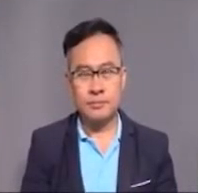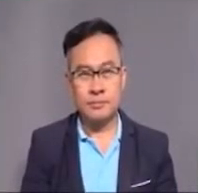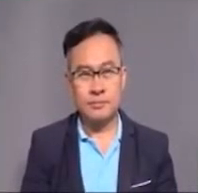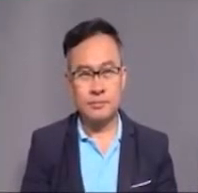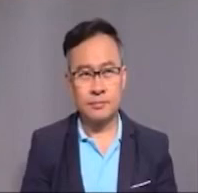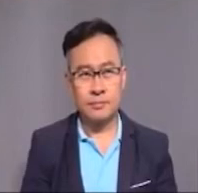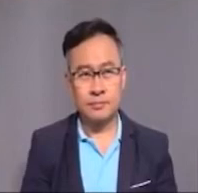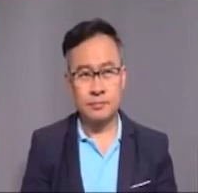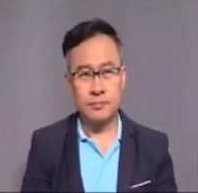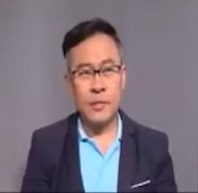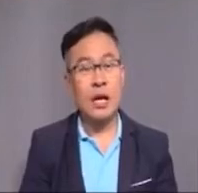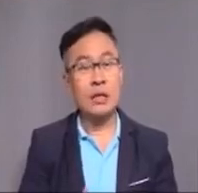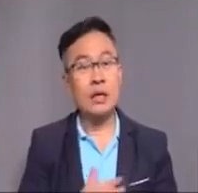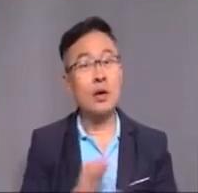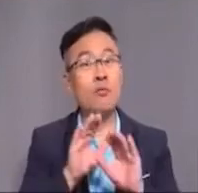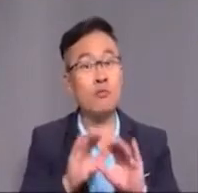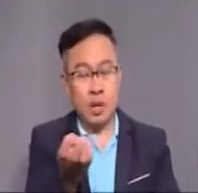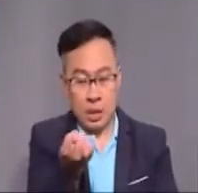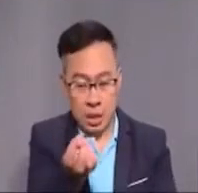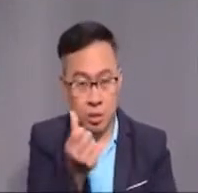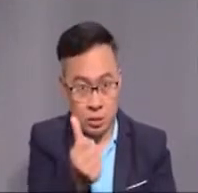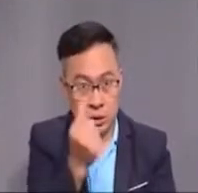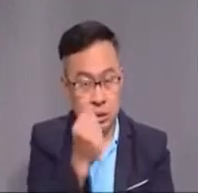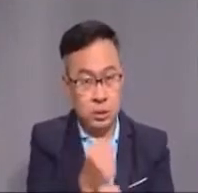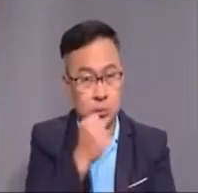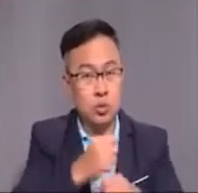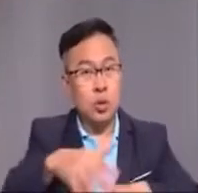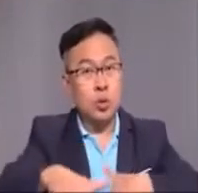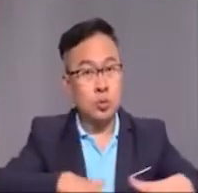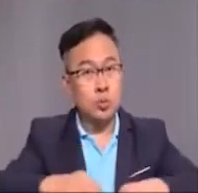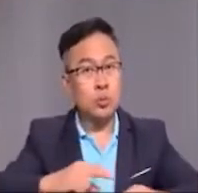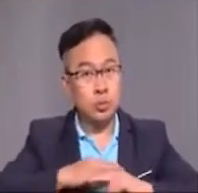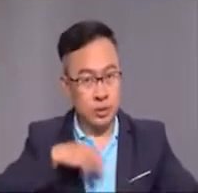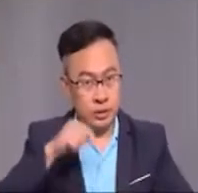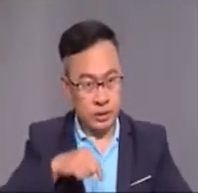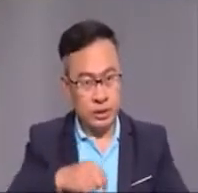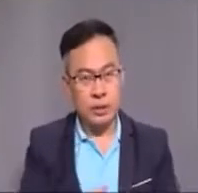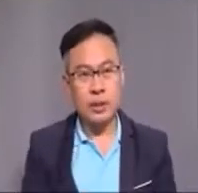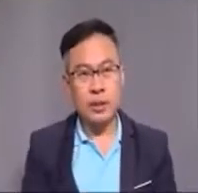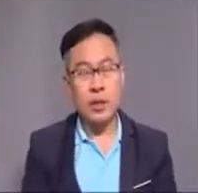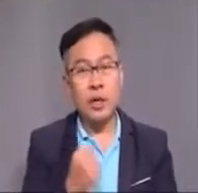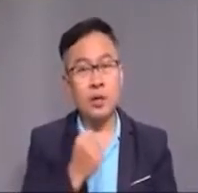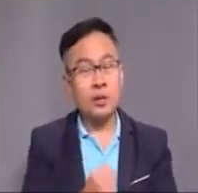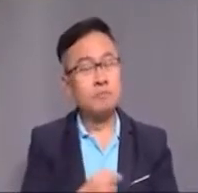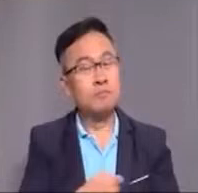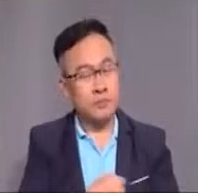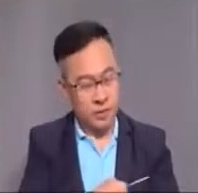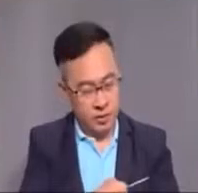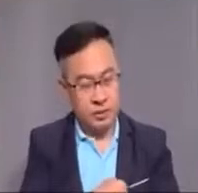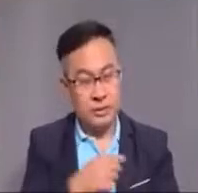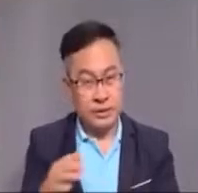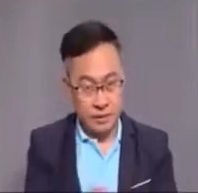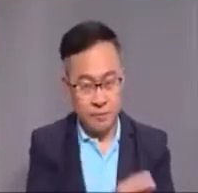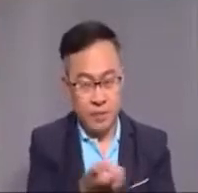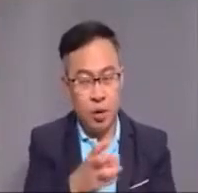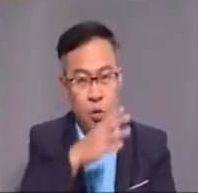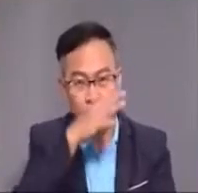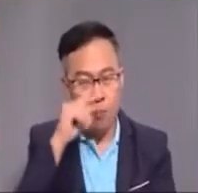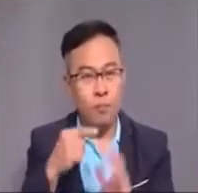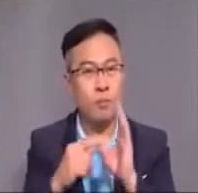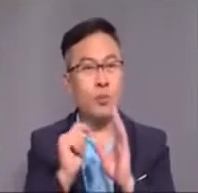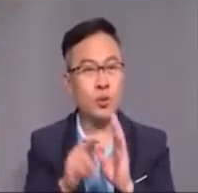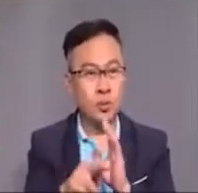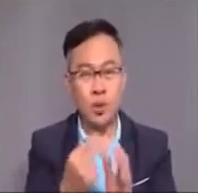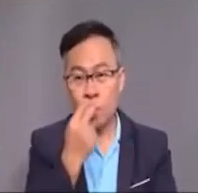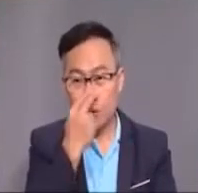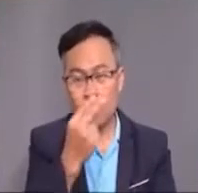ผมก็อยากฝากกันนะครับฝากข้าวดีๆที่ผลิตโดยชุมชนไร่มะขามนะครับผลิตจากใจคือข้าวหอมปทุมถ้าสนใจก็เพจไปที่ร